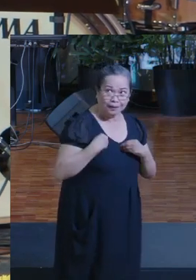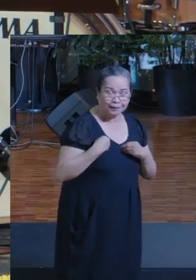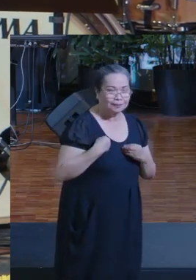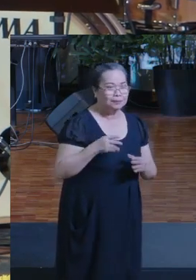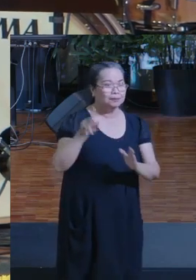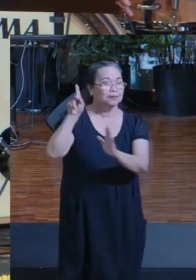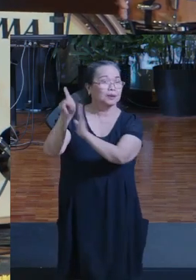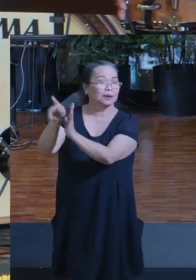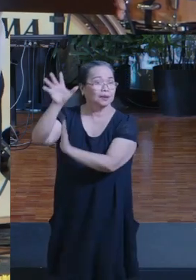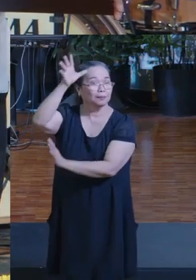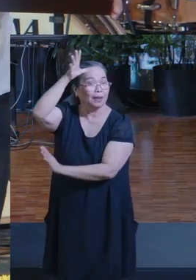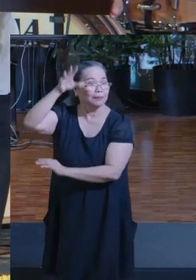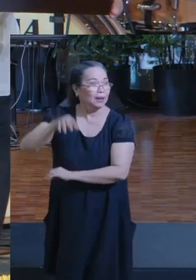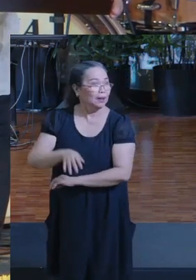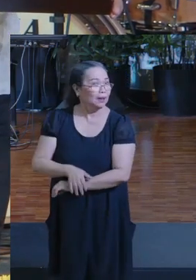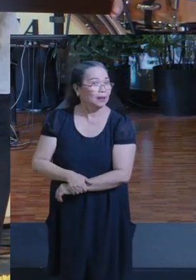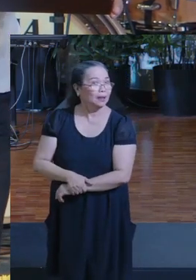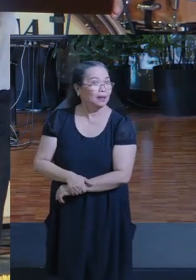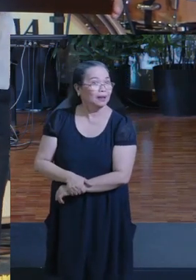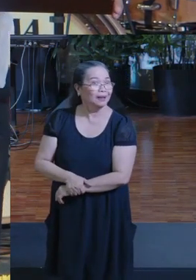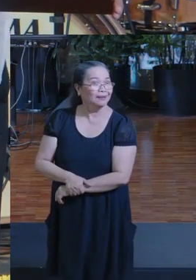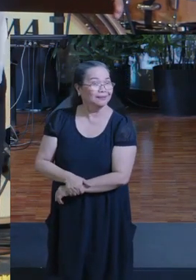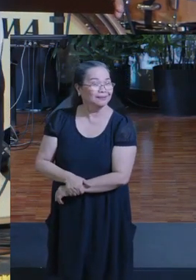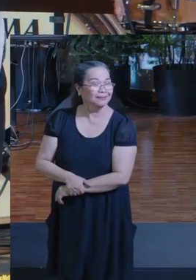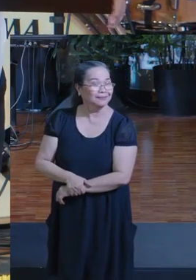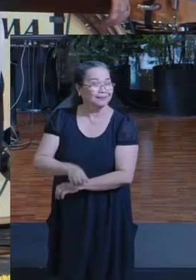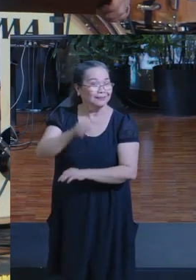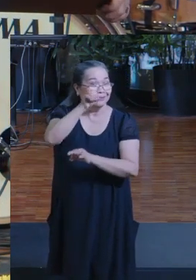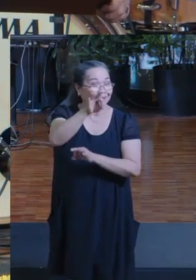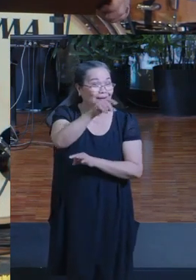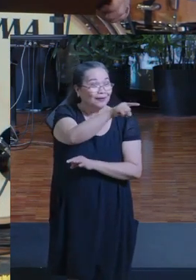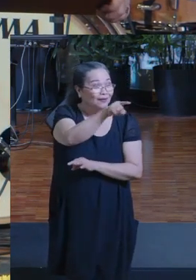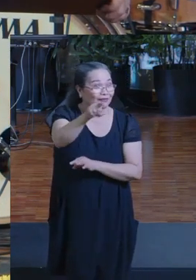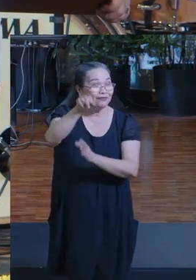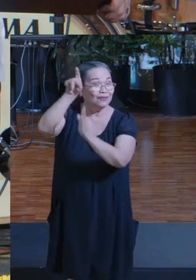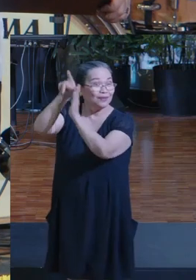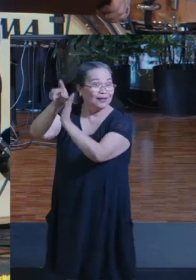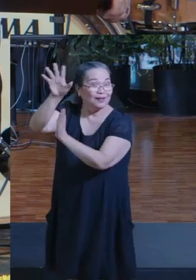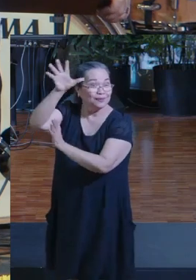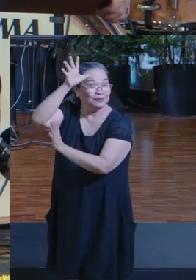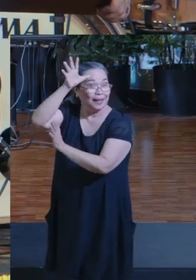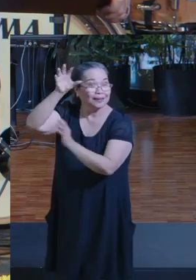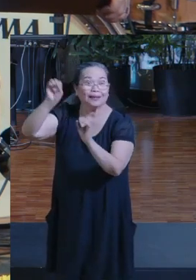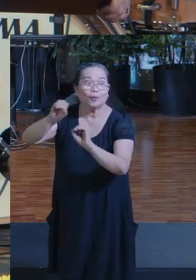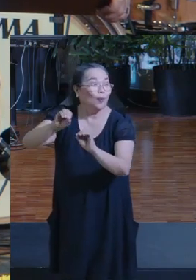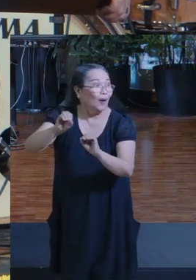Pagka pinatay mo ang iyong tatay, wala ka ng mana.